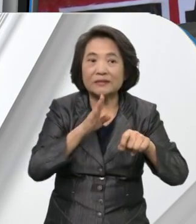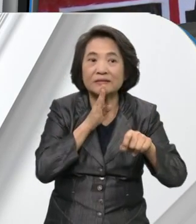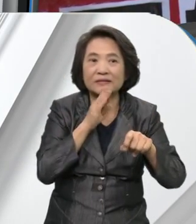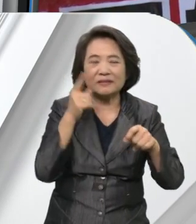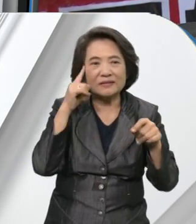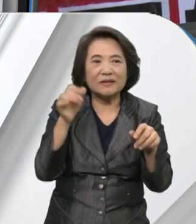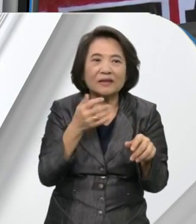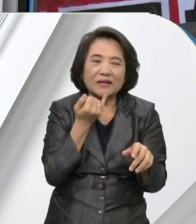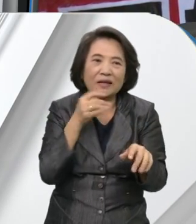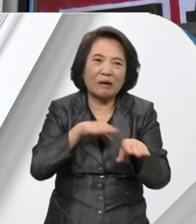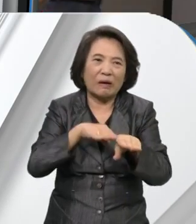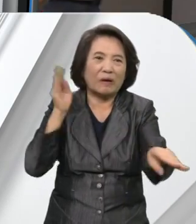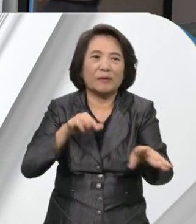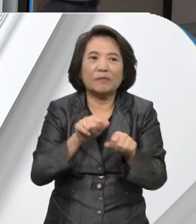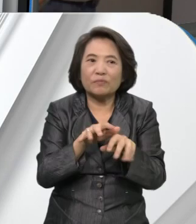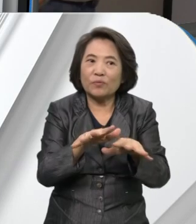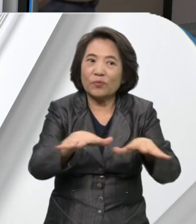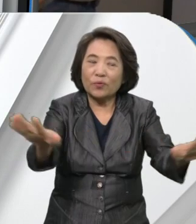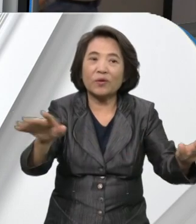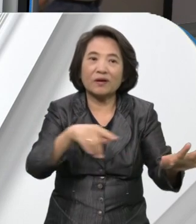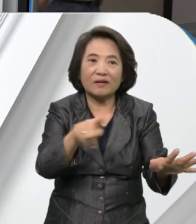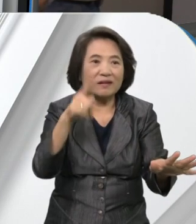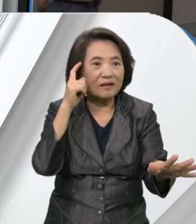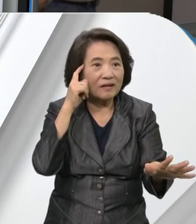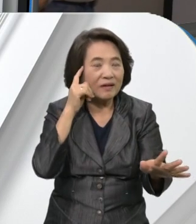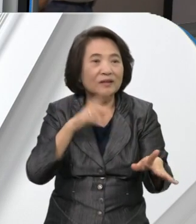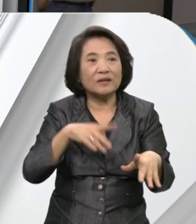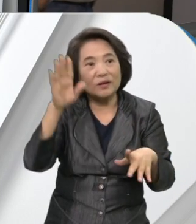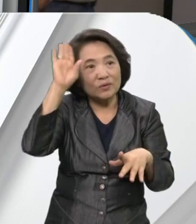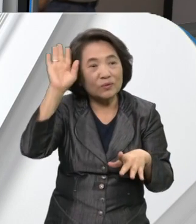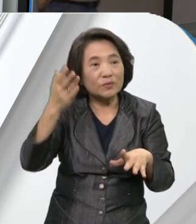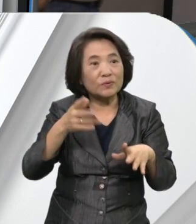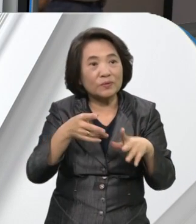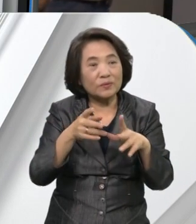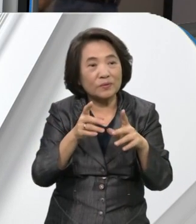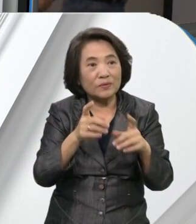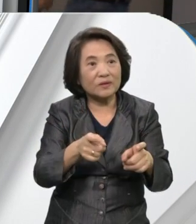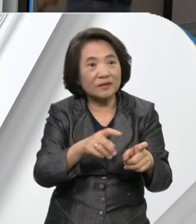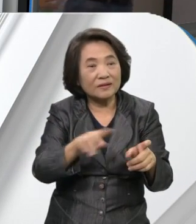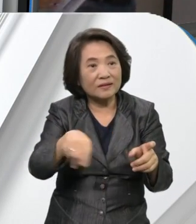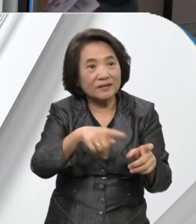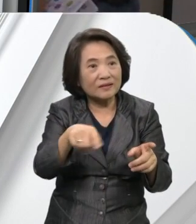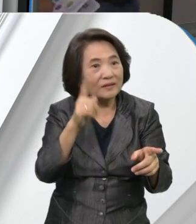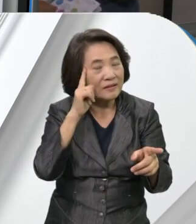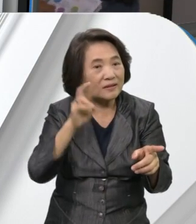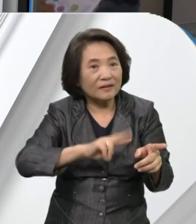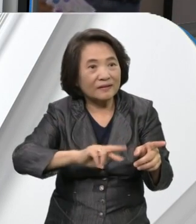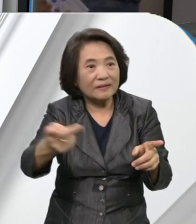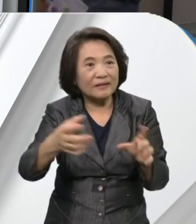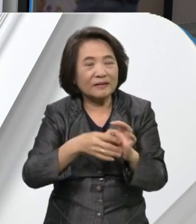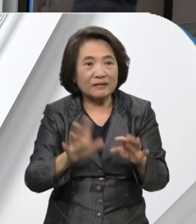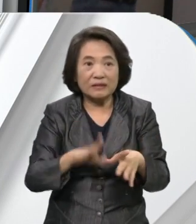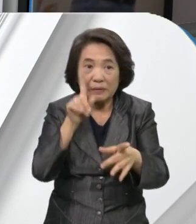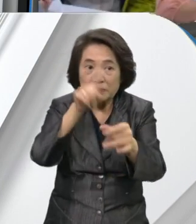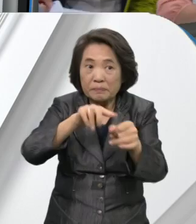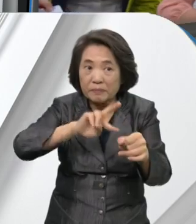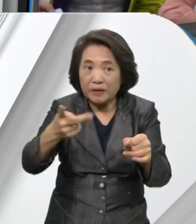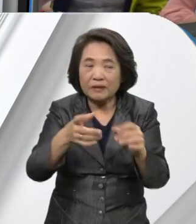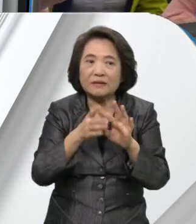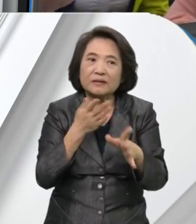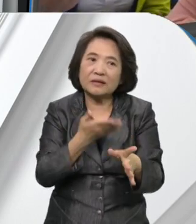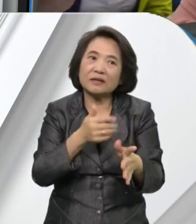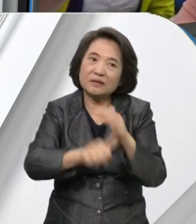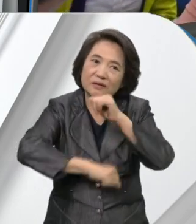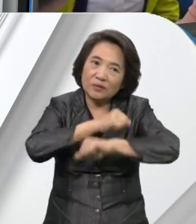的目的是为了修改司法局通查之后查抄，我第二摆审查实际目的改做系卫